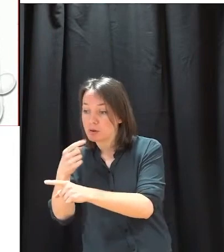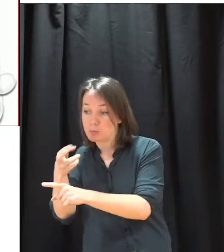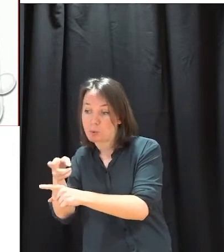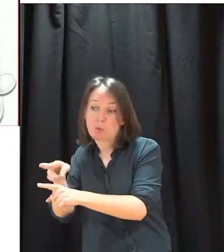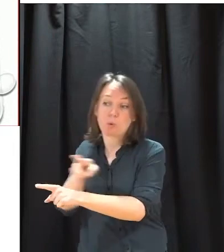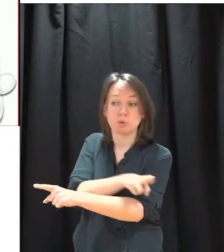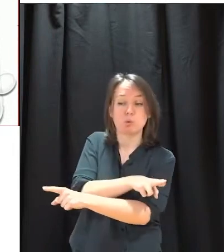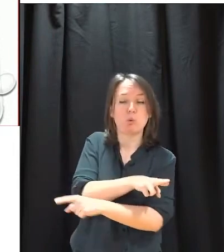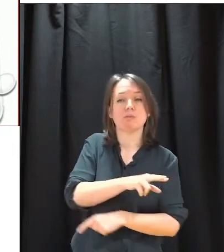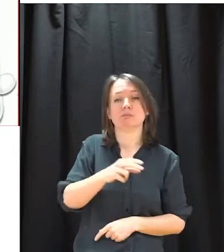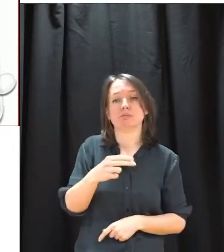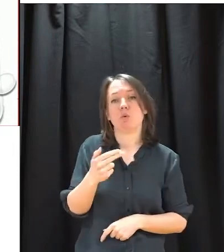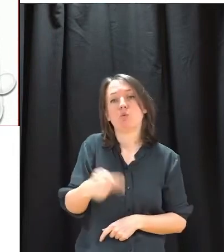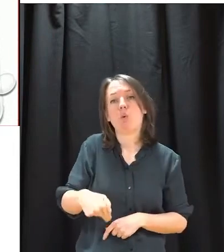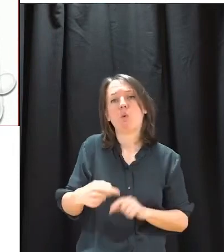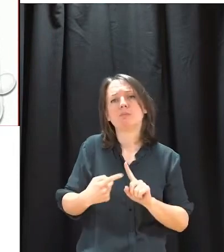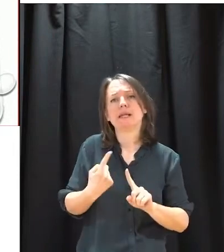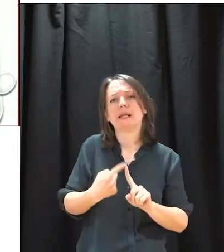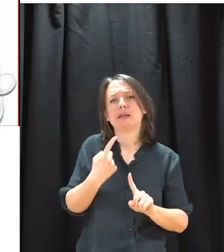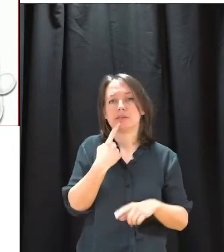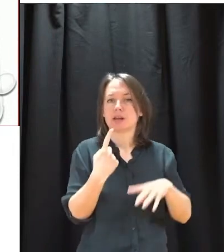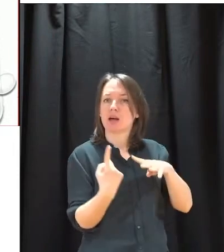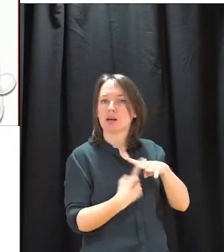spécialisé, comme on dit, donc en inclusion.